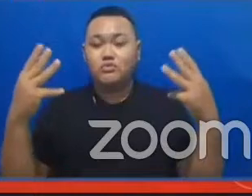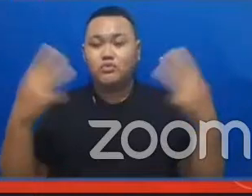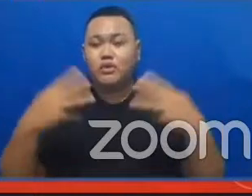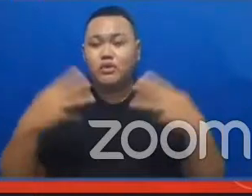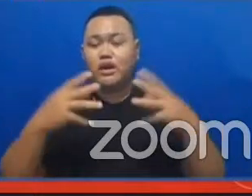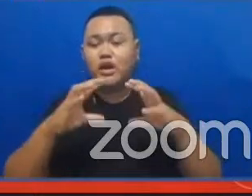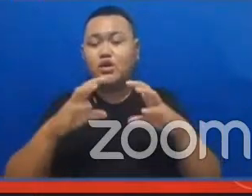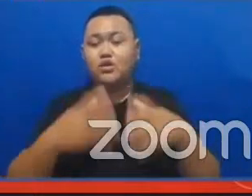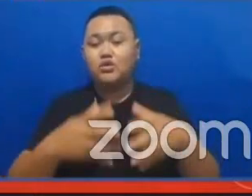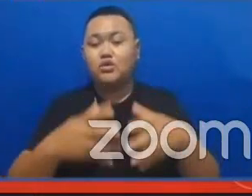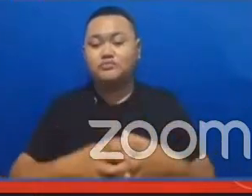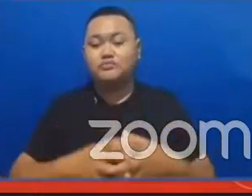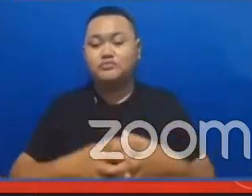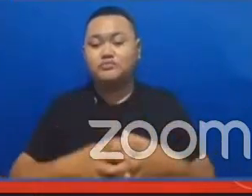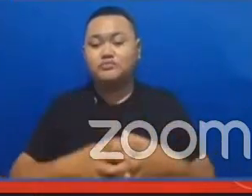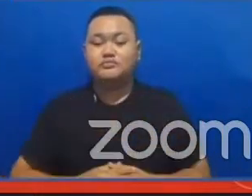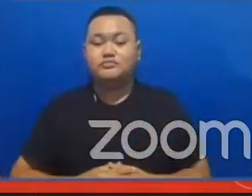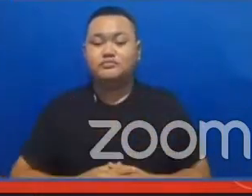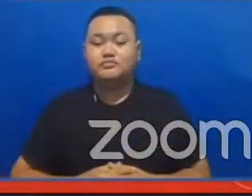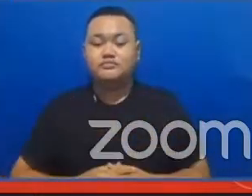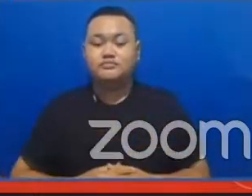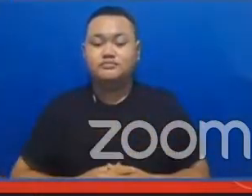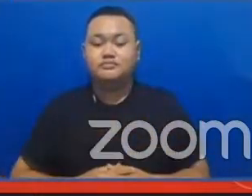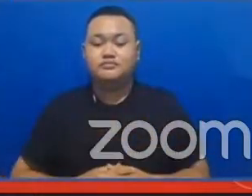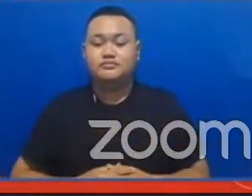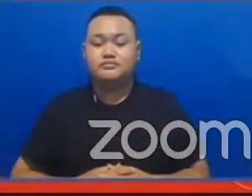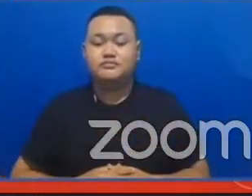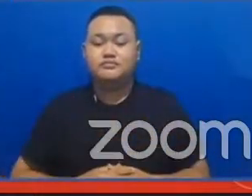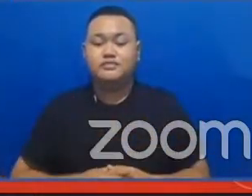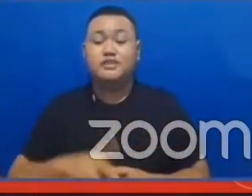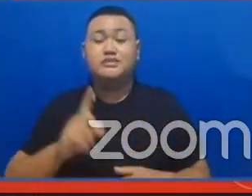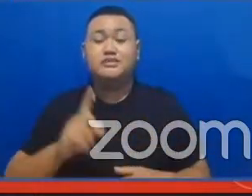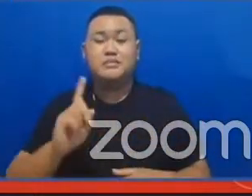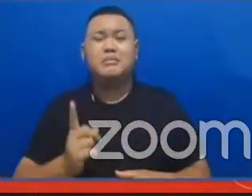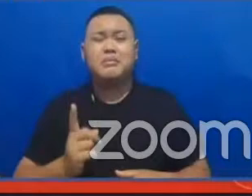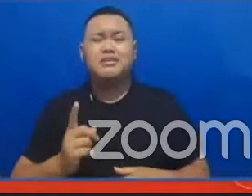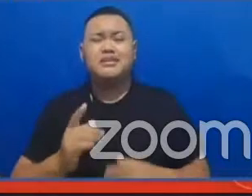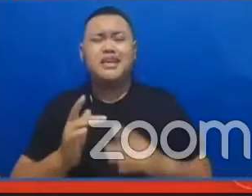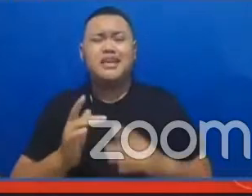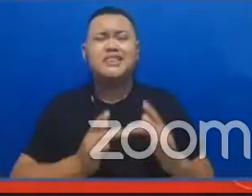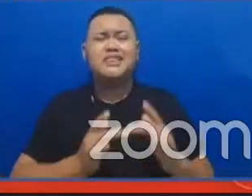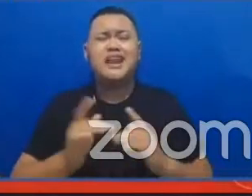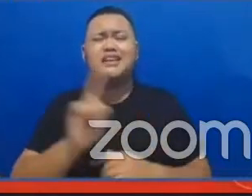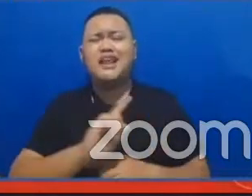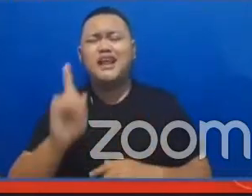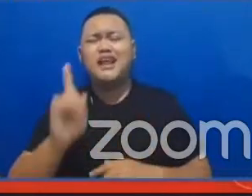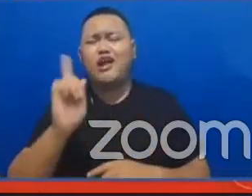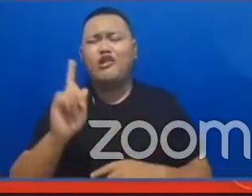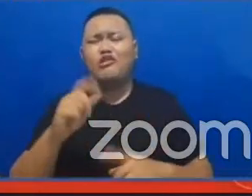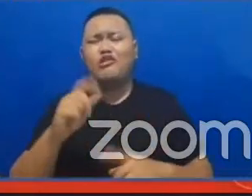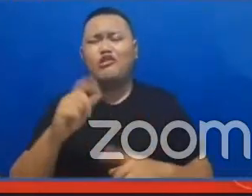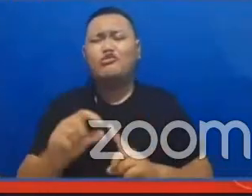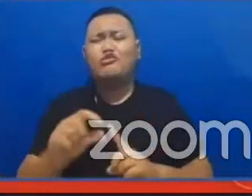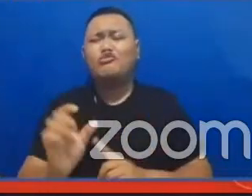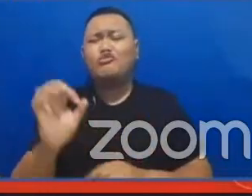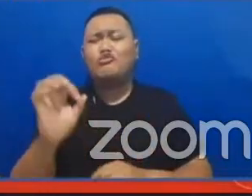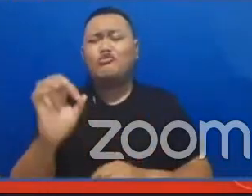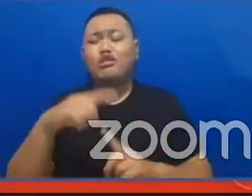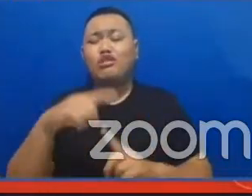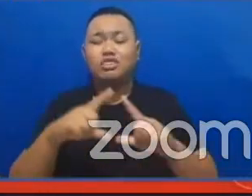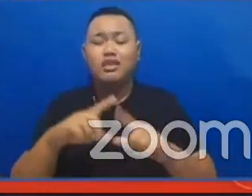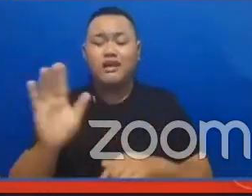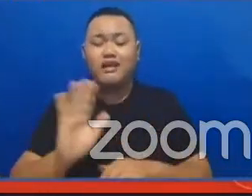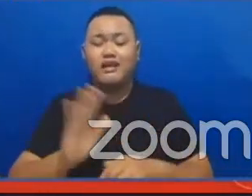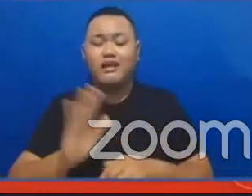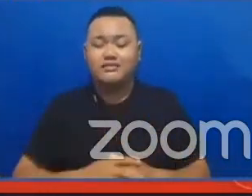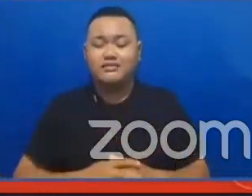Jadi itu karena tidak bisa main internet kalau tidak ada kuota. Mas Hafiz ini.